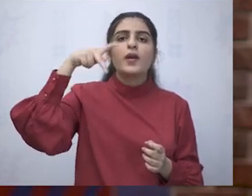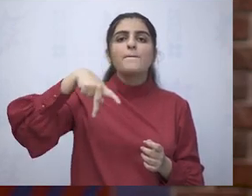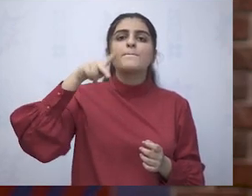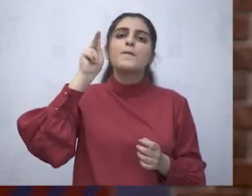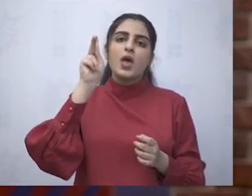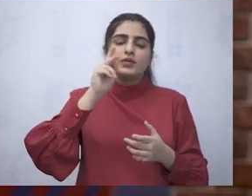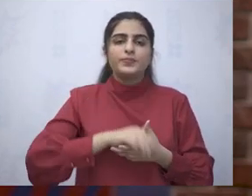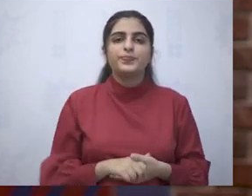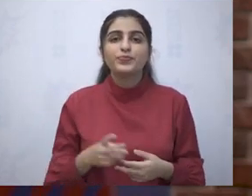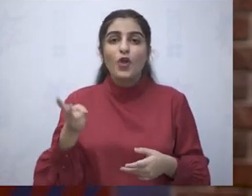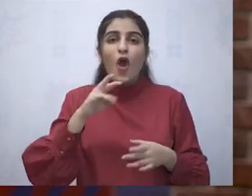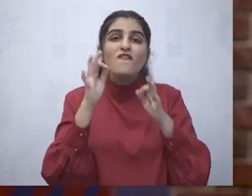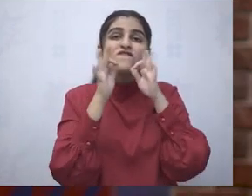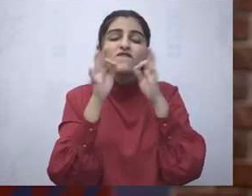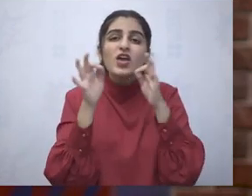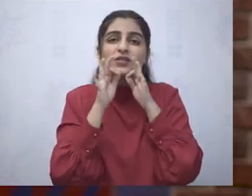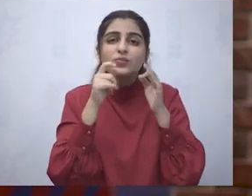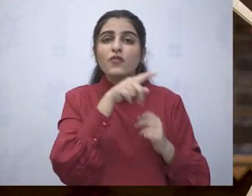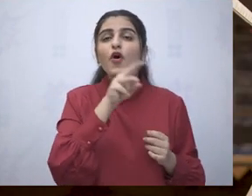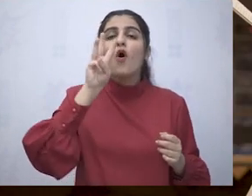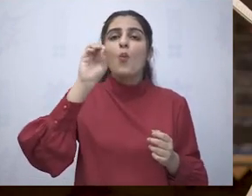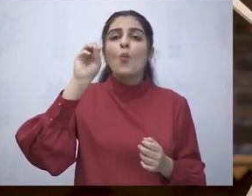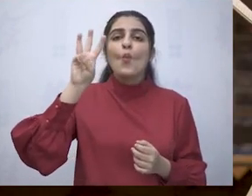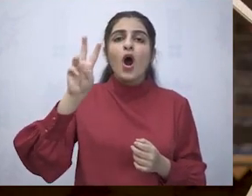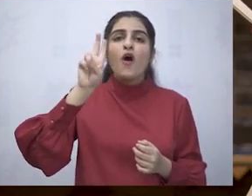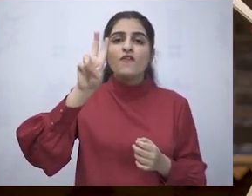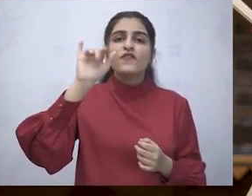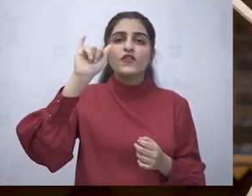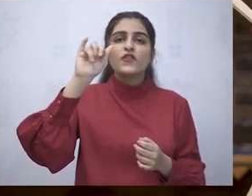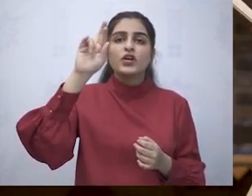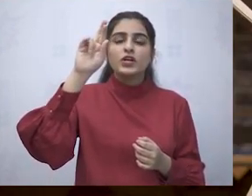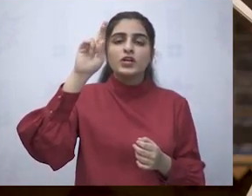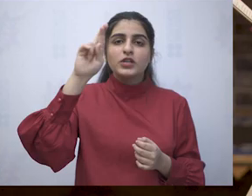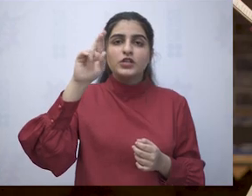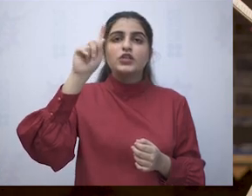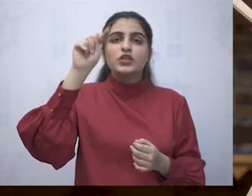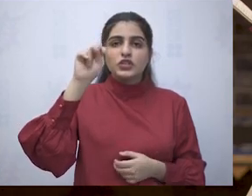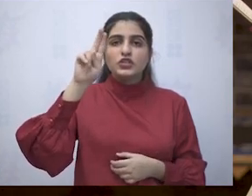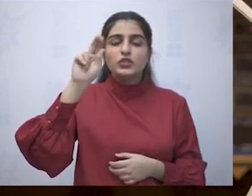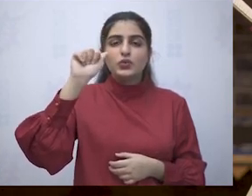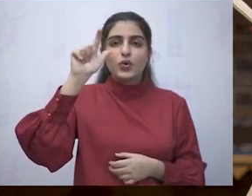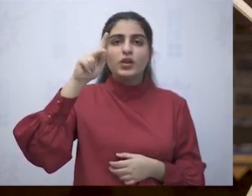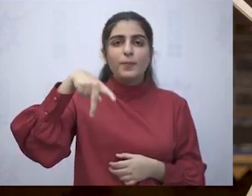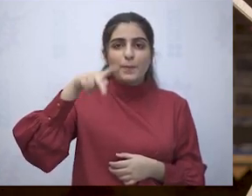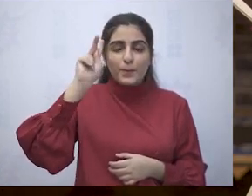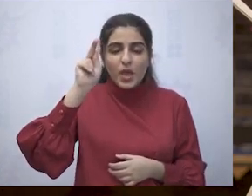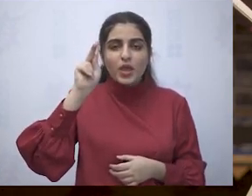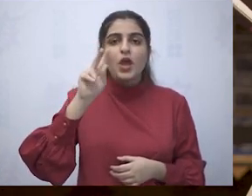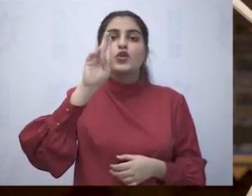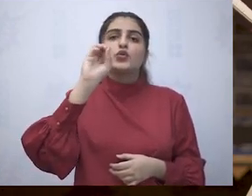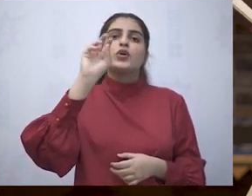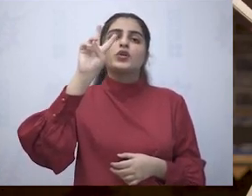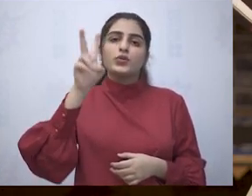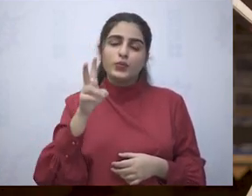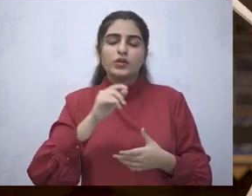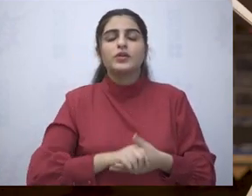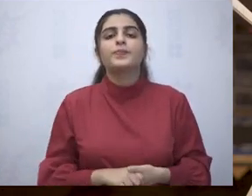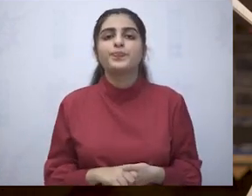are WOW.Pakistan. Our Facebook event page is WOW Virtual PK